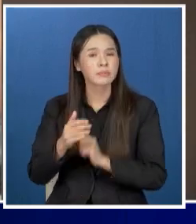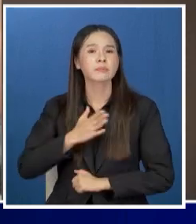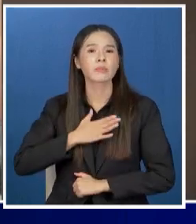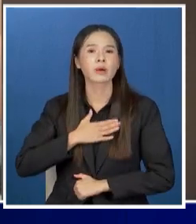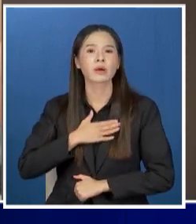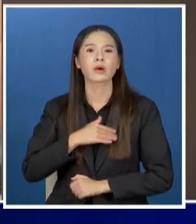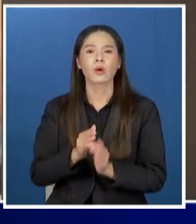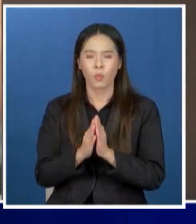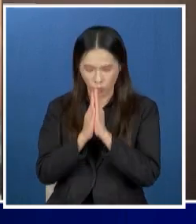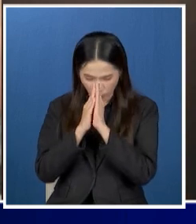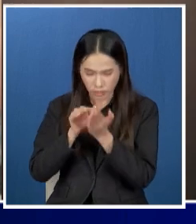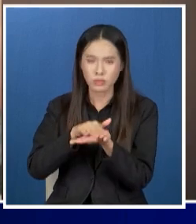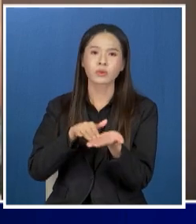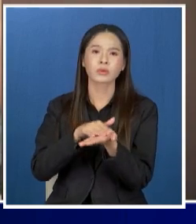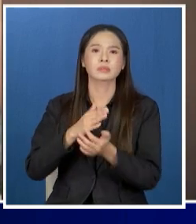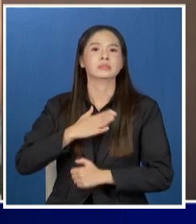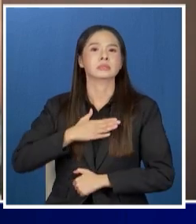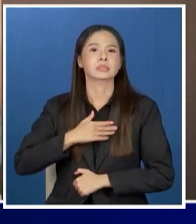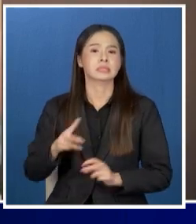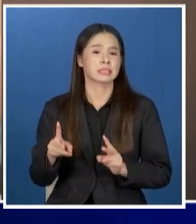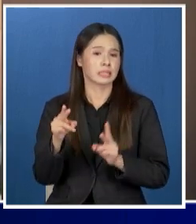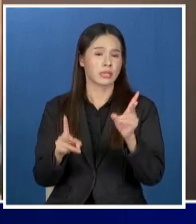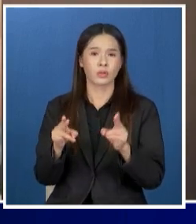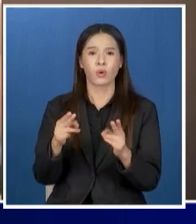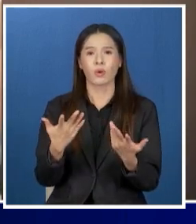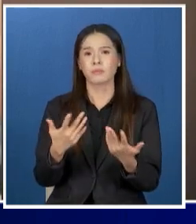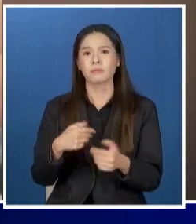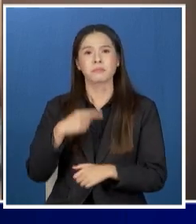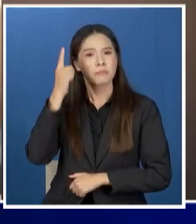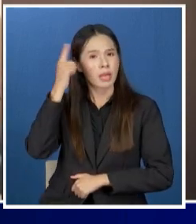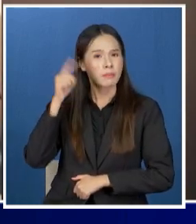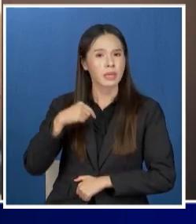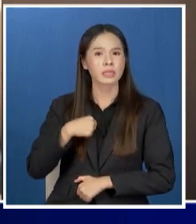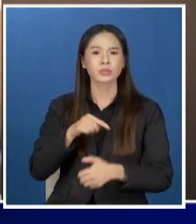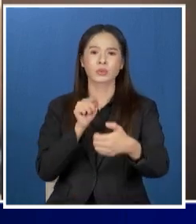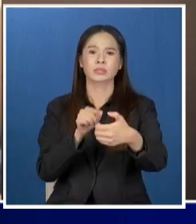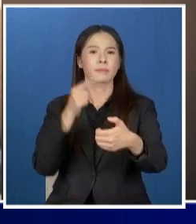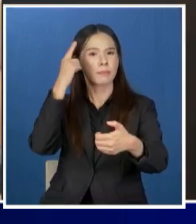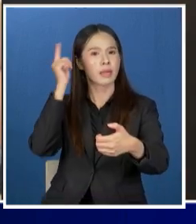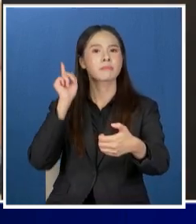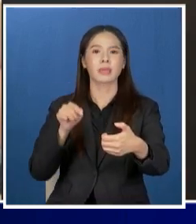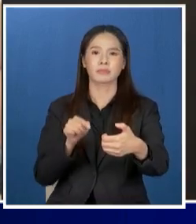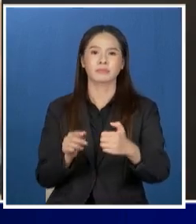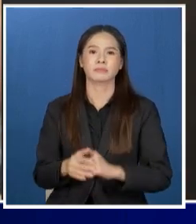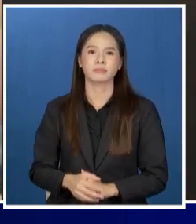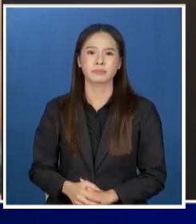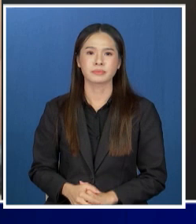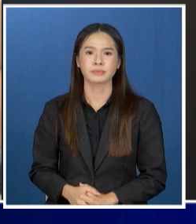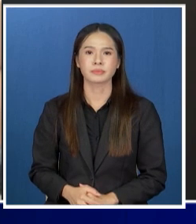ธอเองตอนที่ไหว้ขอโทษบอกว่าฉันตัดต่อนู่นนั่นนี่อะไรไม่เป็นฉันใช้มือถือไม่เป็น